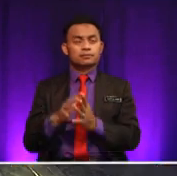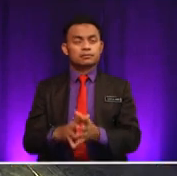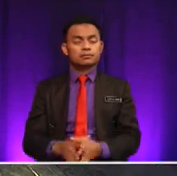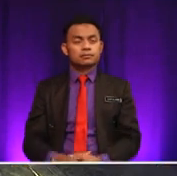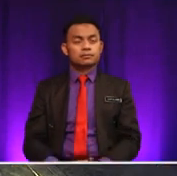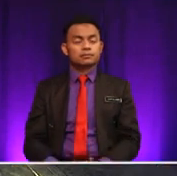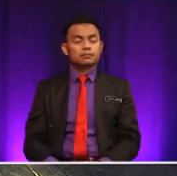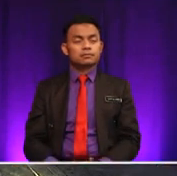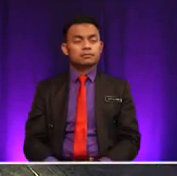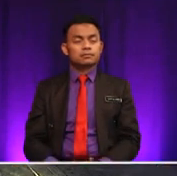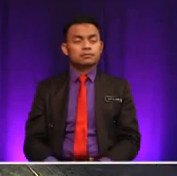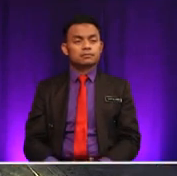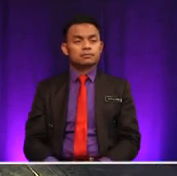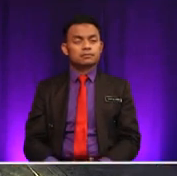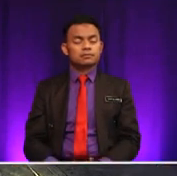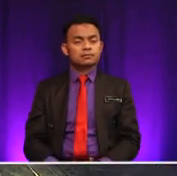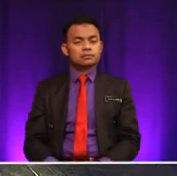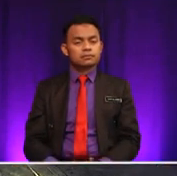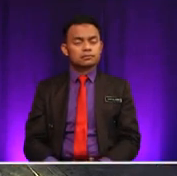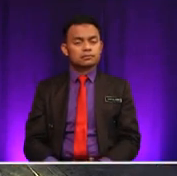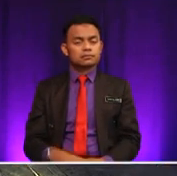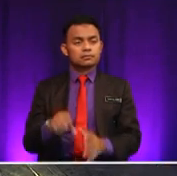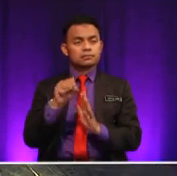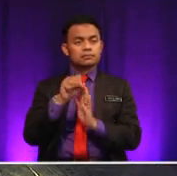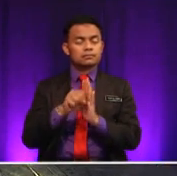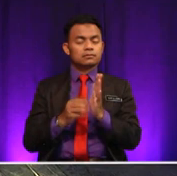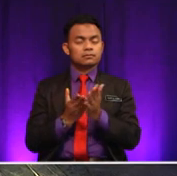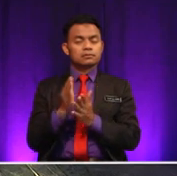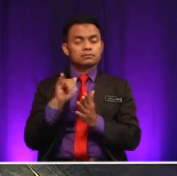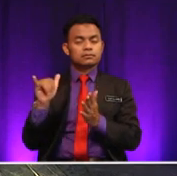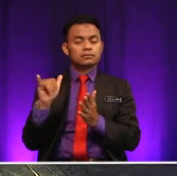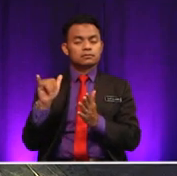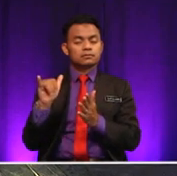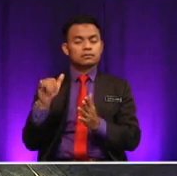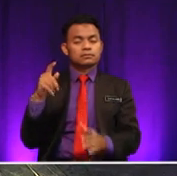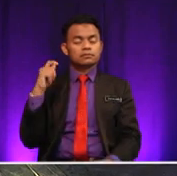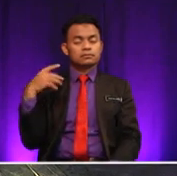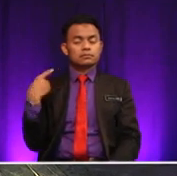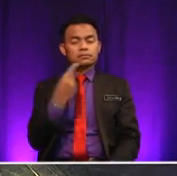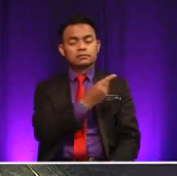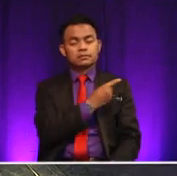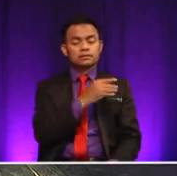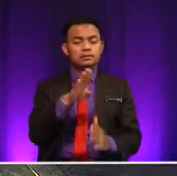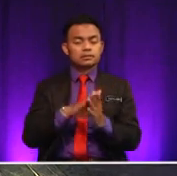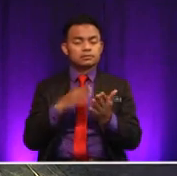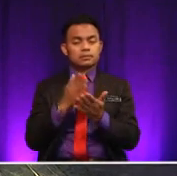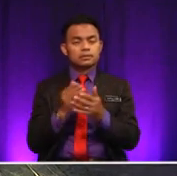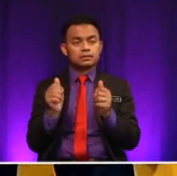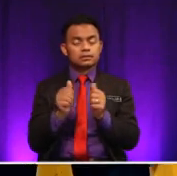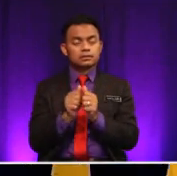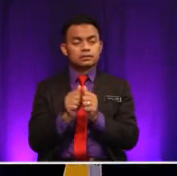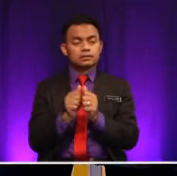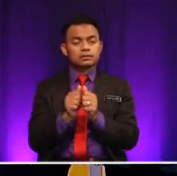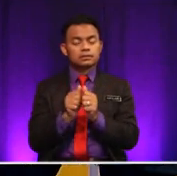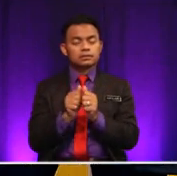Oke seterusnya tadi kita berhenti di pekarangan ketiga belajar perlu ingat apa